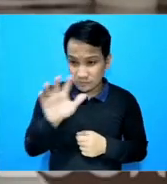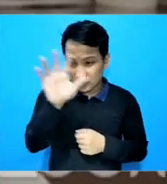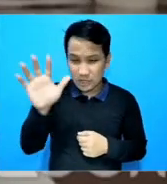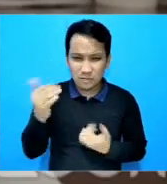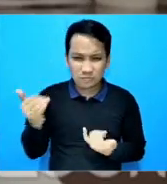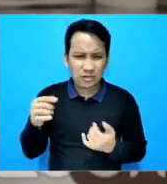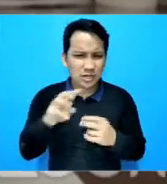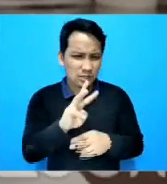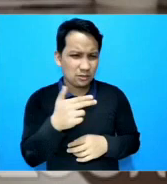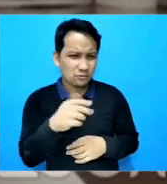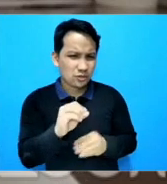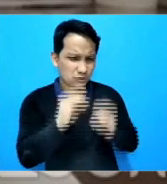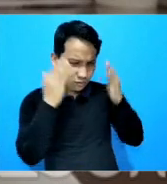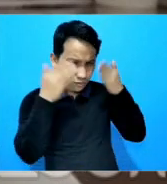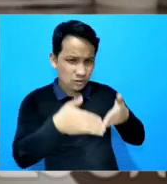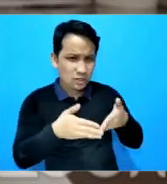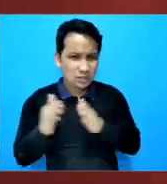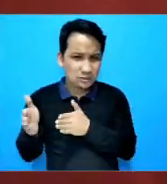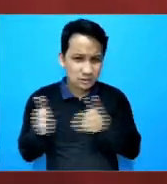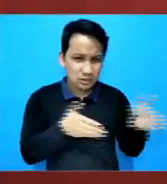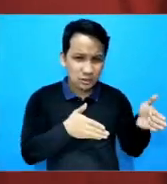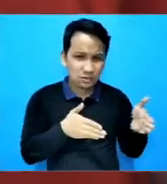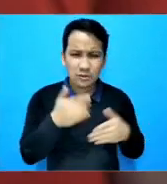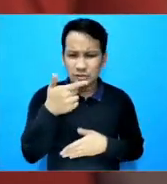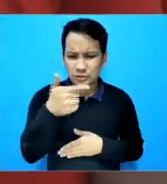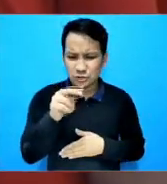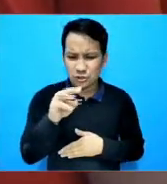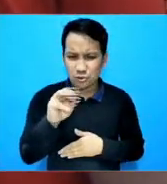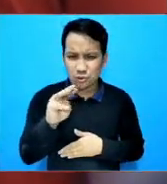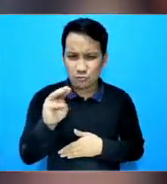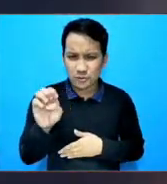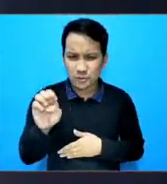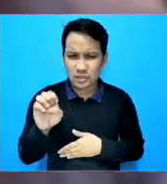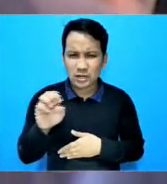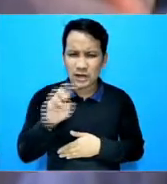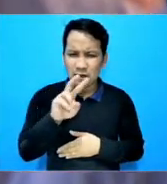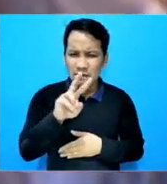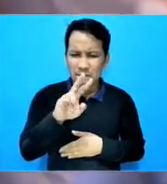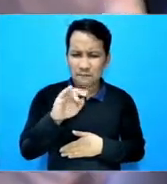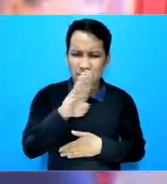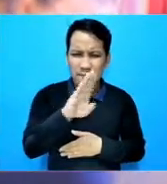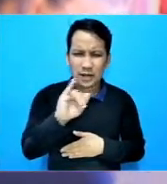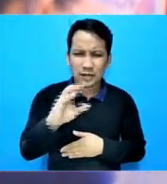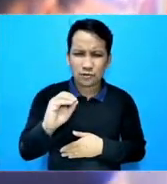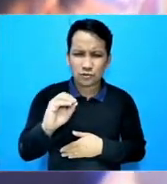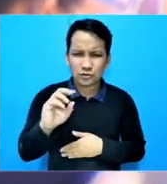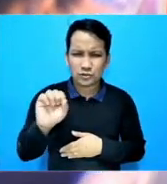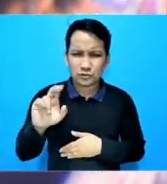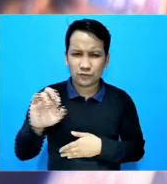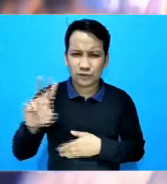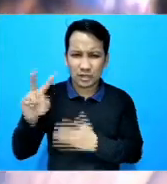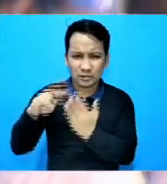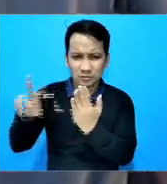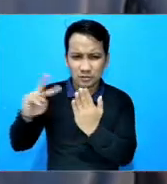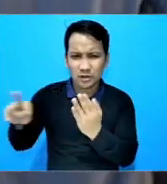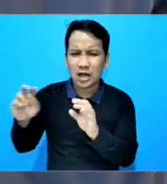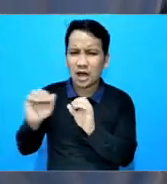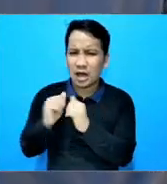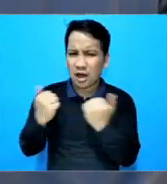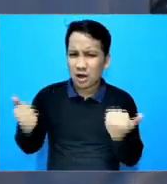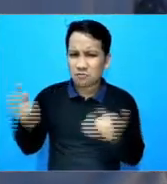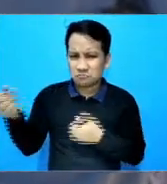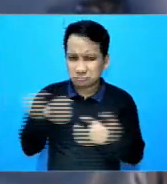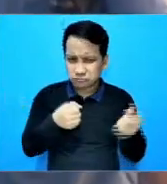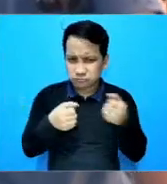is iayos muna namin yung genomic biosurveillance. Yung sampling methodology natin kung paano tayo kumukuha sa bawat